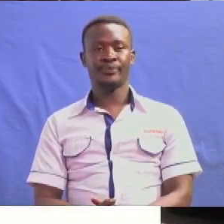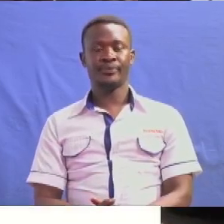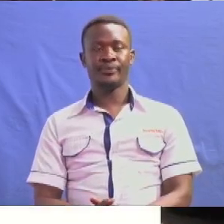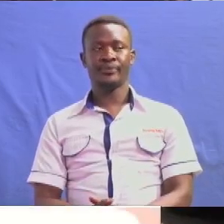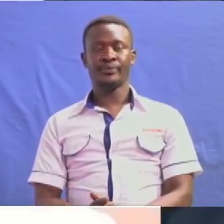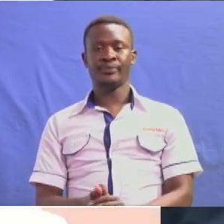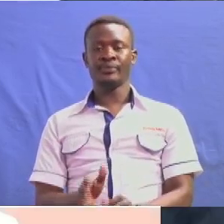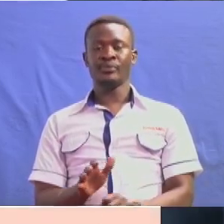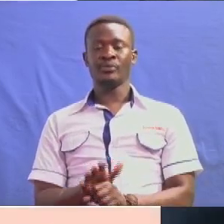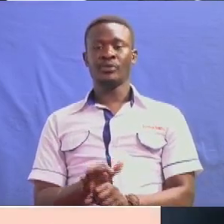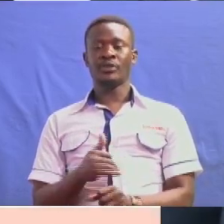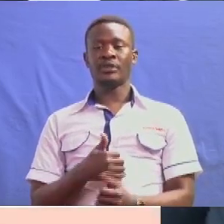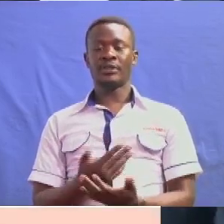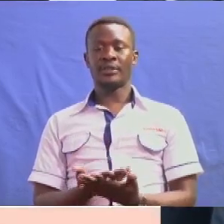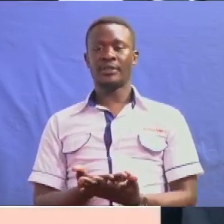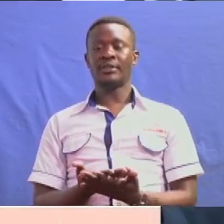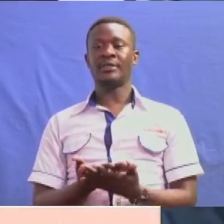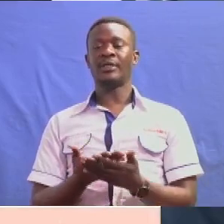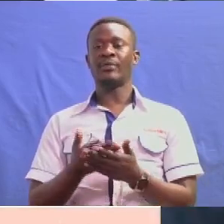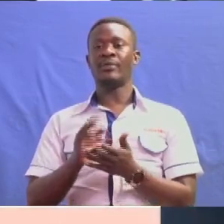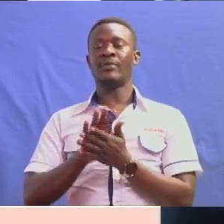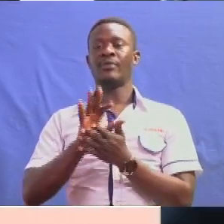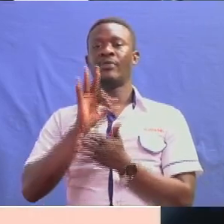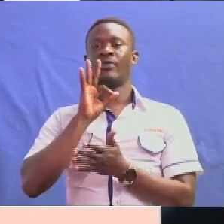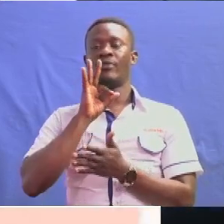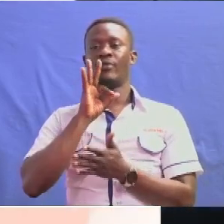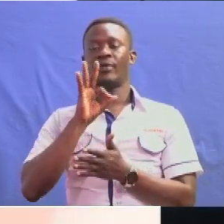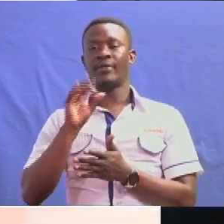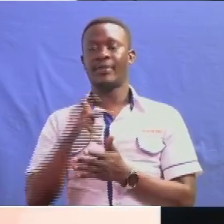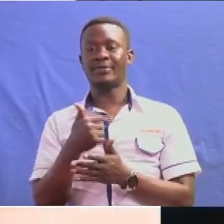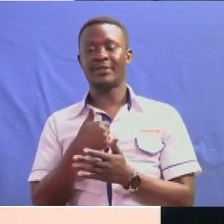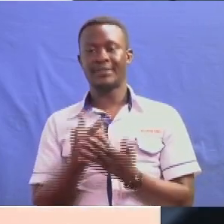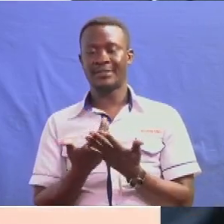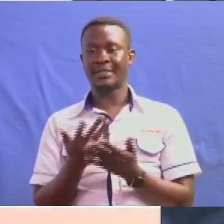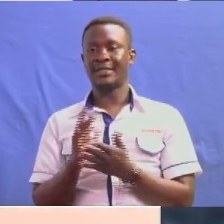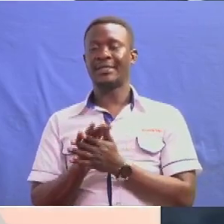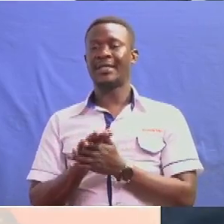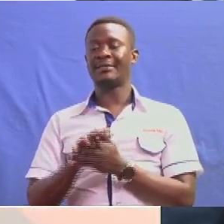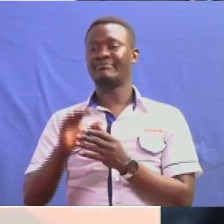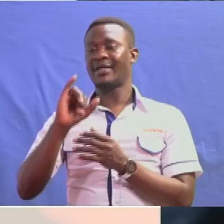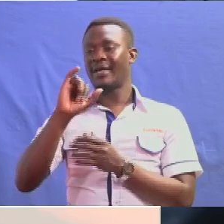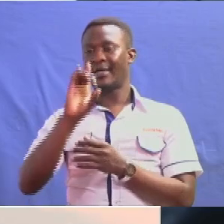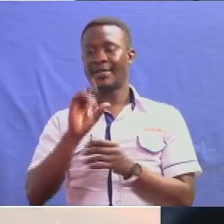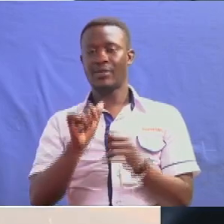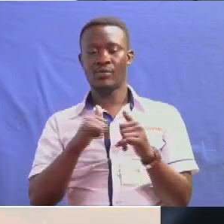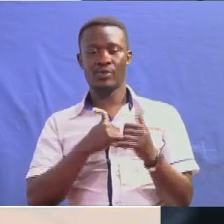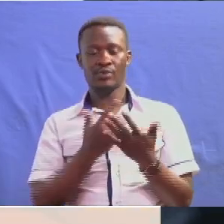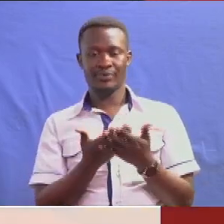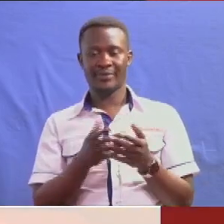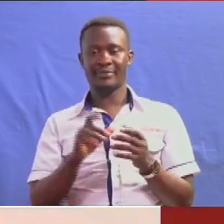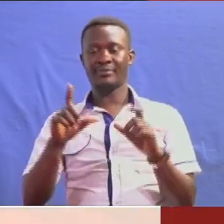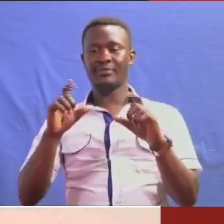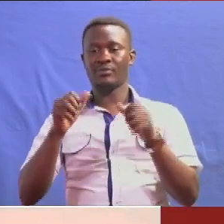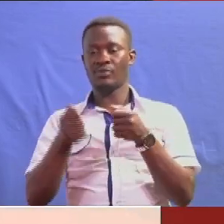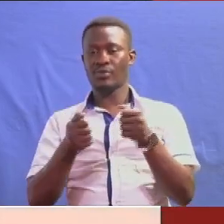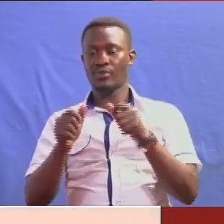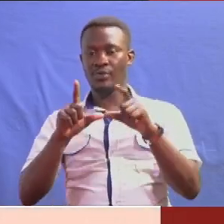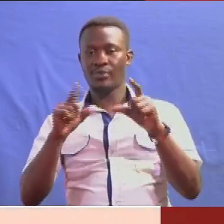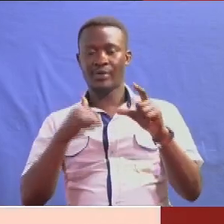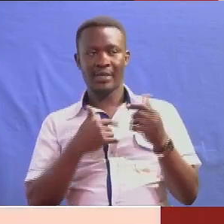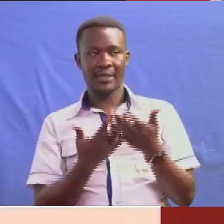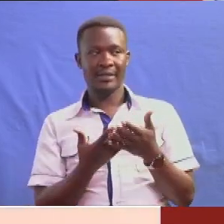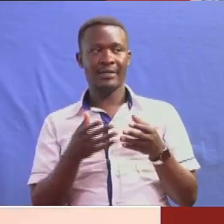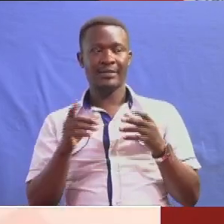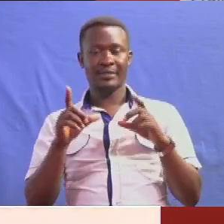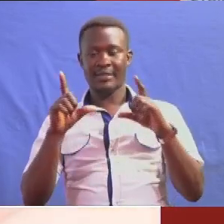Zaidi ya hati za kisheria 1,300 ikiwa ni pamoja na vitambulisho, leseni za magari na vyeti vya